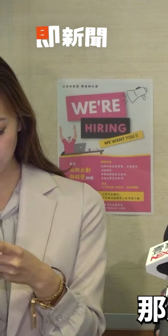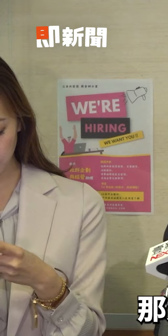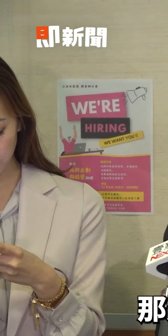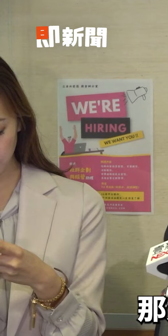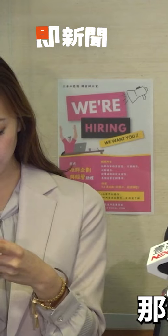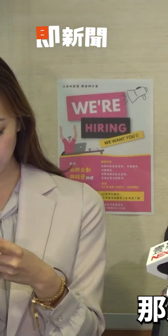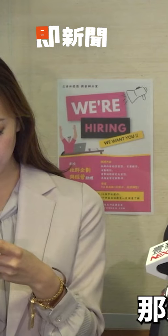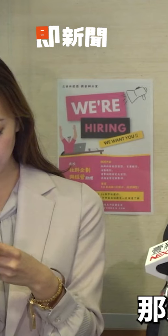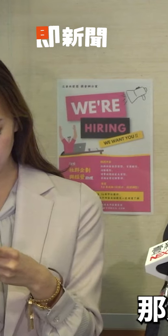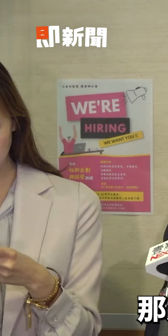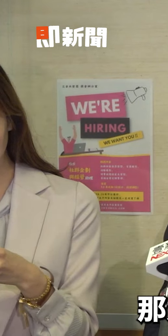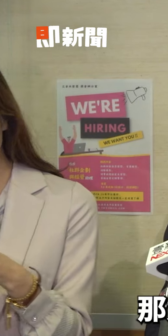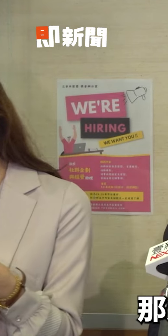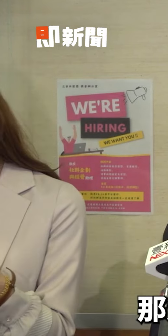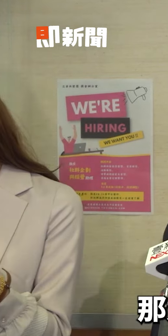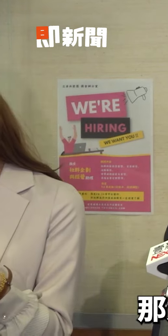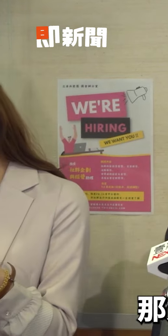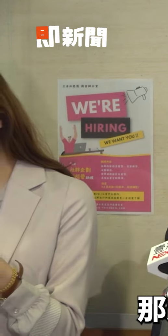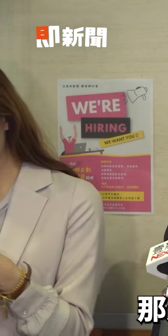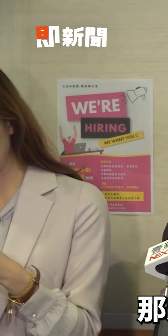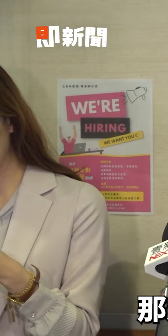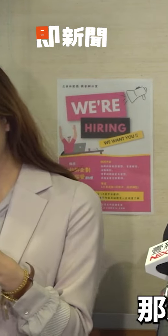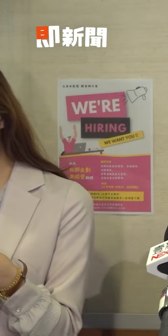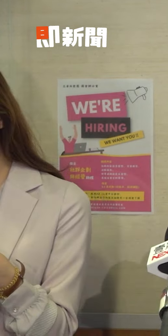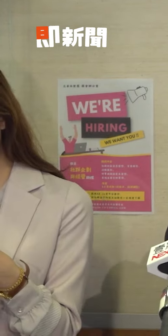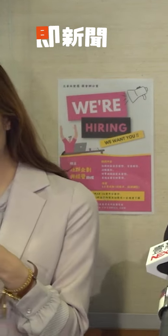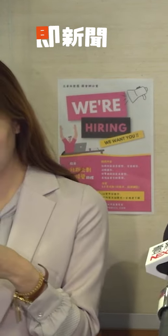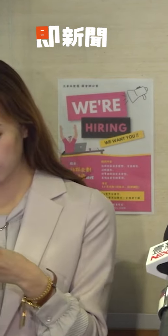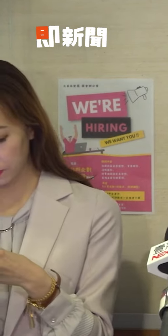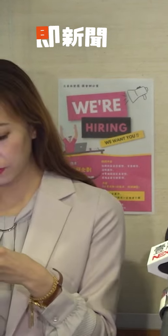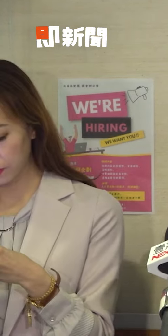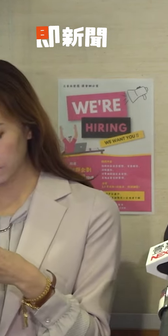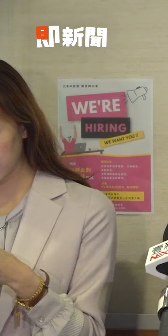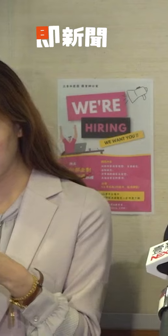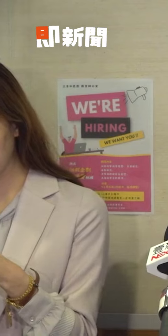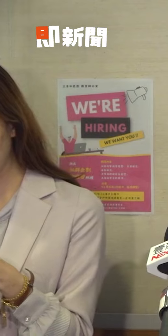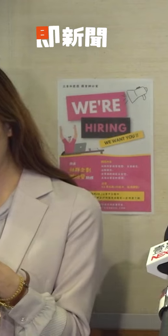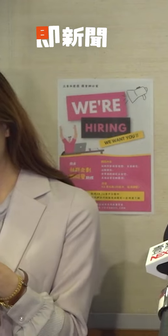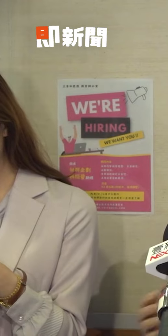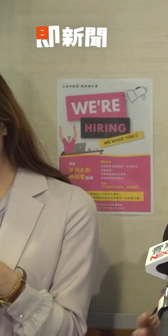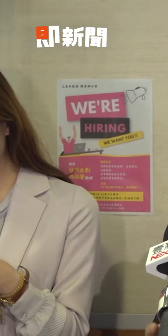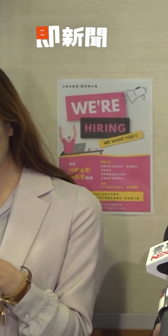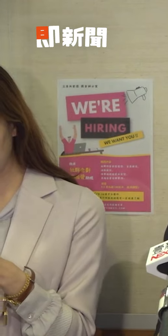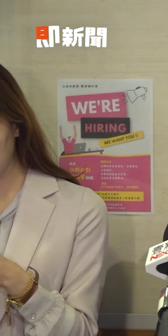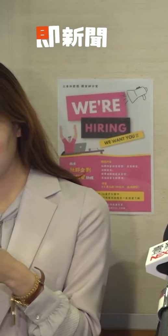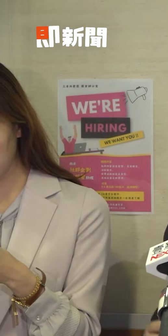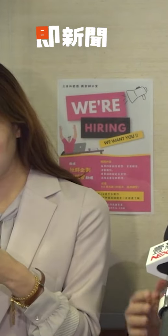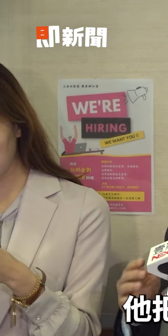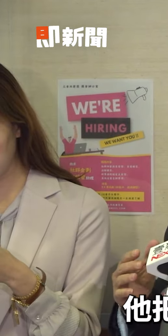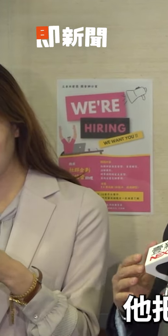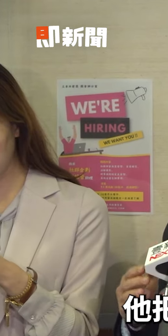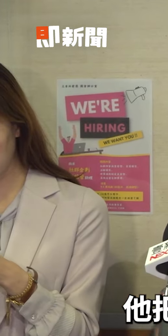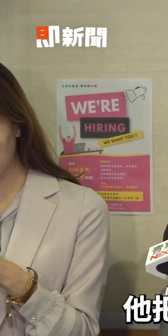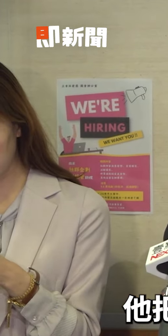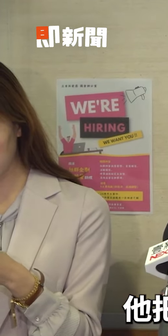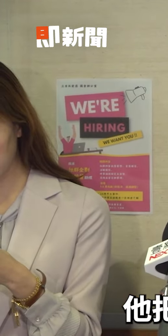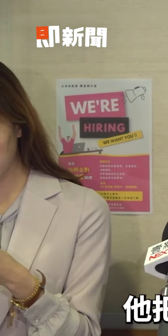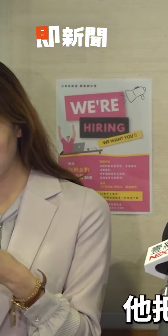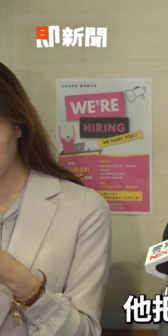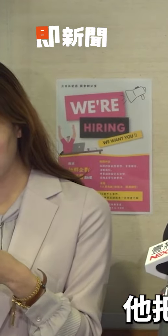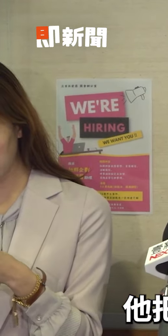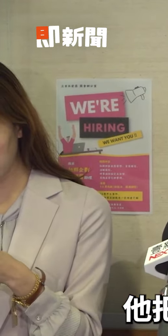他在对宗教这一部分这么虔诚的信仰，那他不只是信仰而已，他把他对